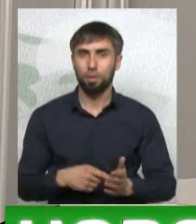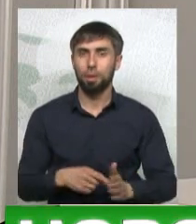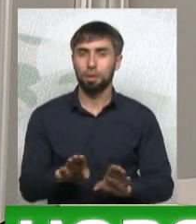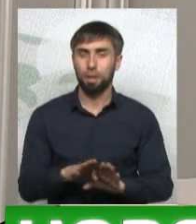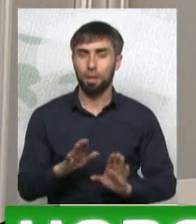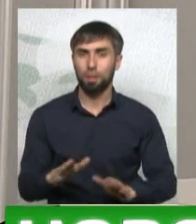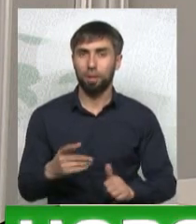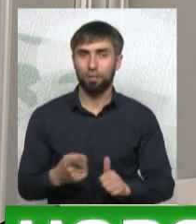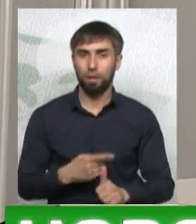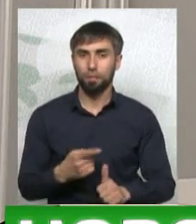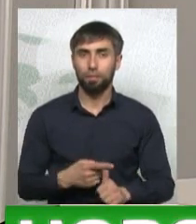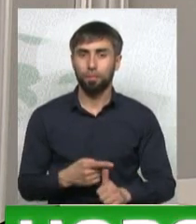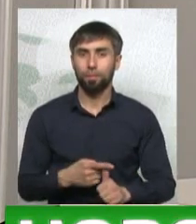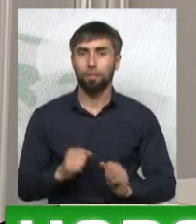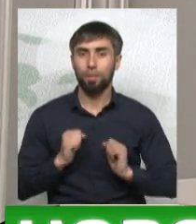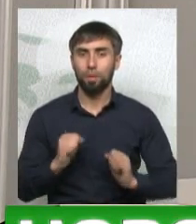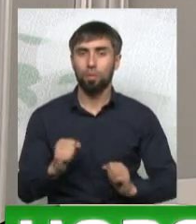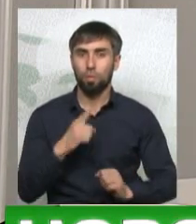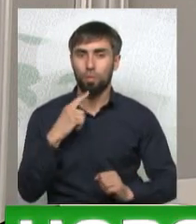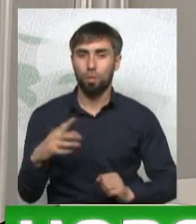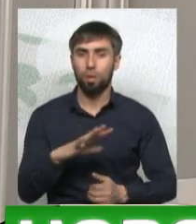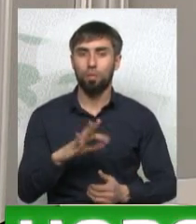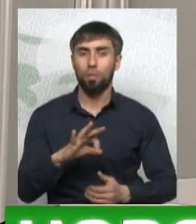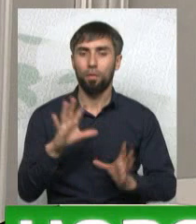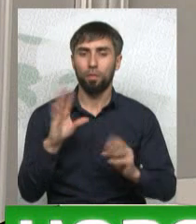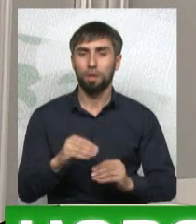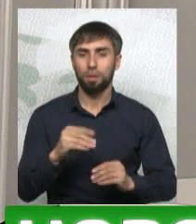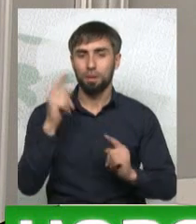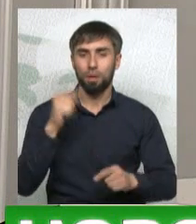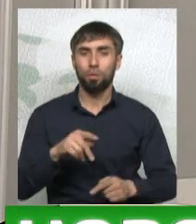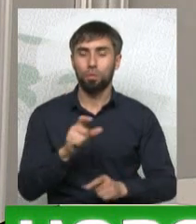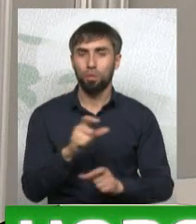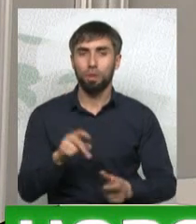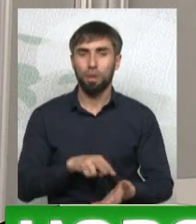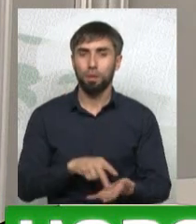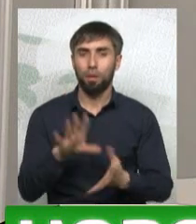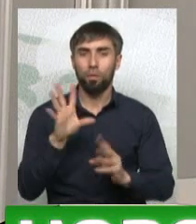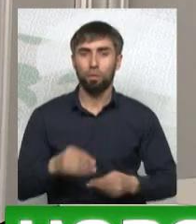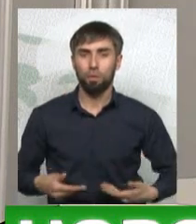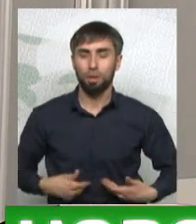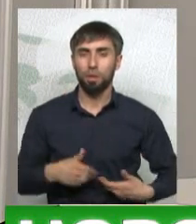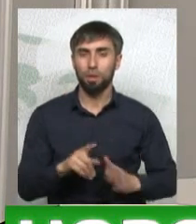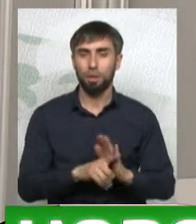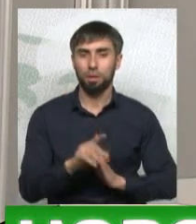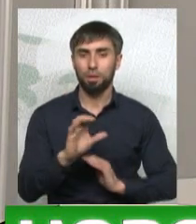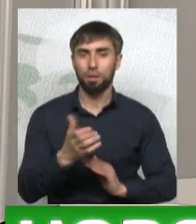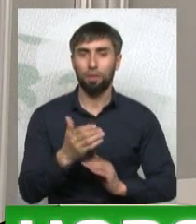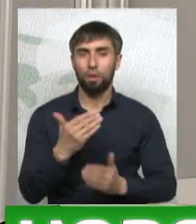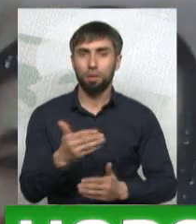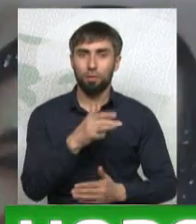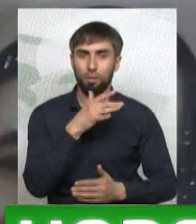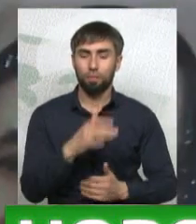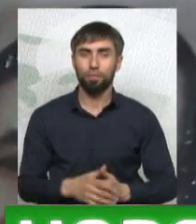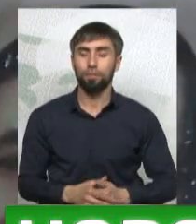таким званиям, к герою России, вообще к славе люди идут всю жизнь, начиная с вашего